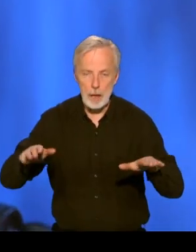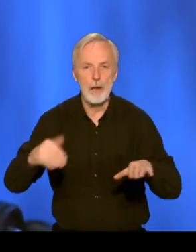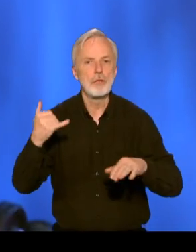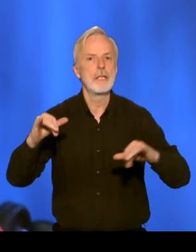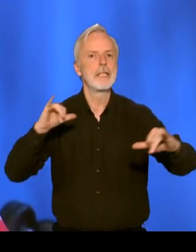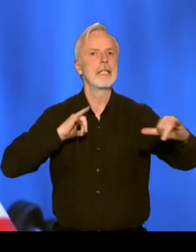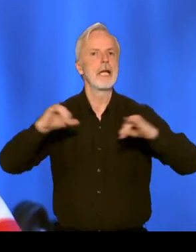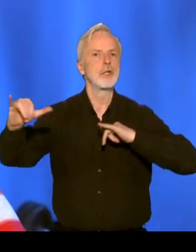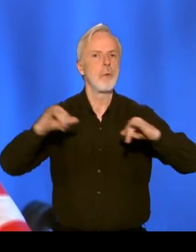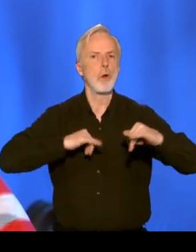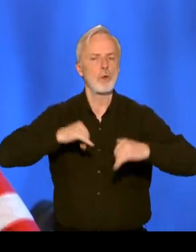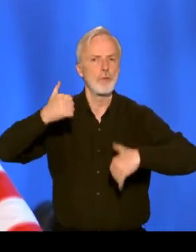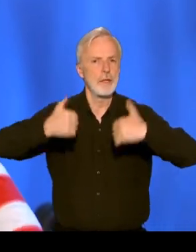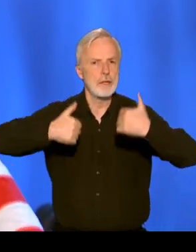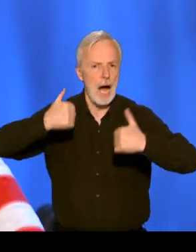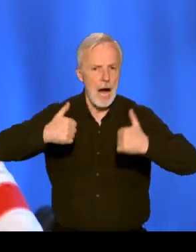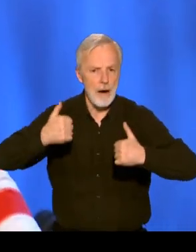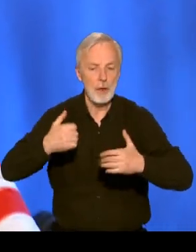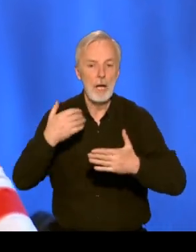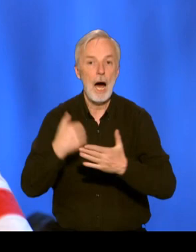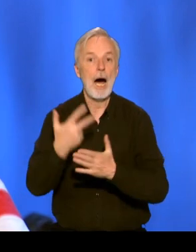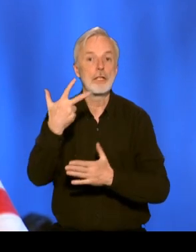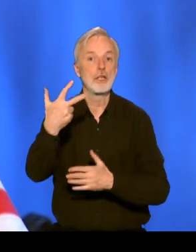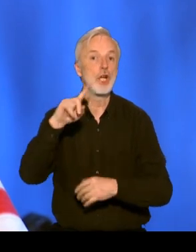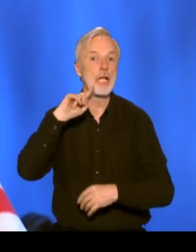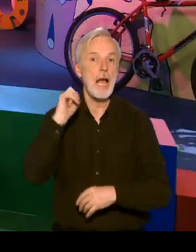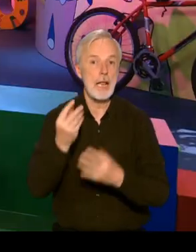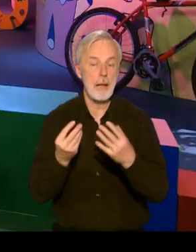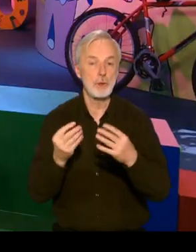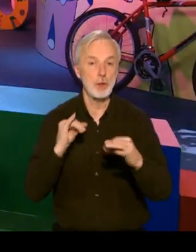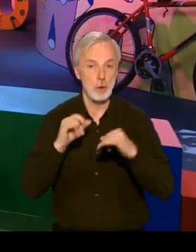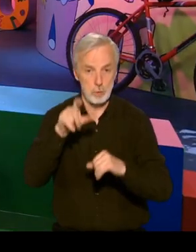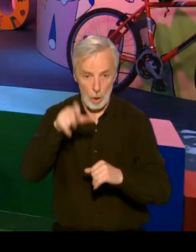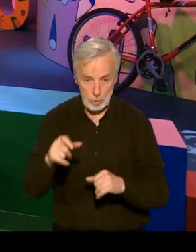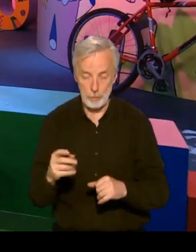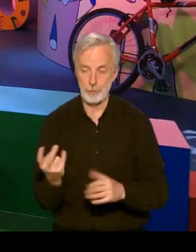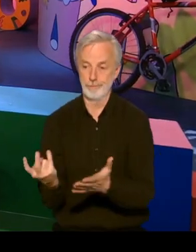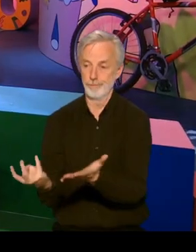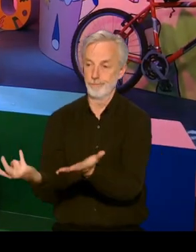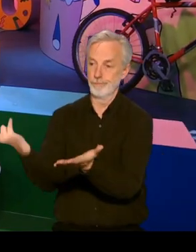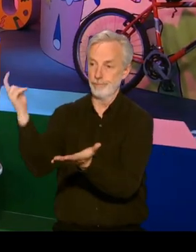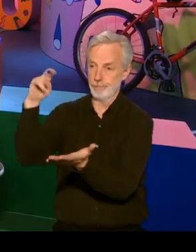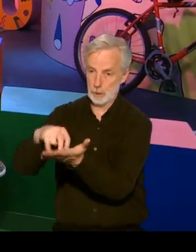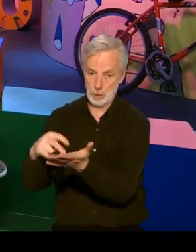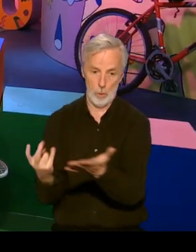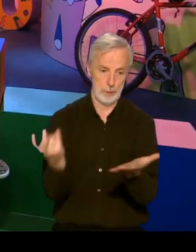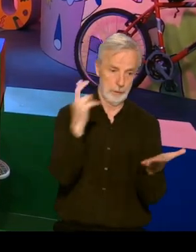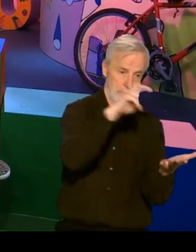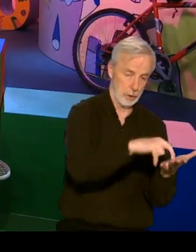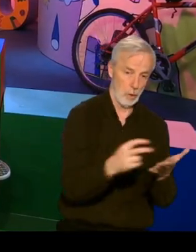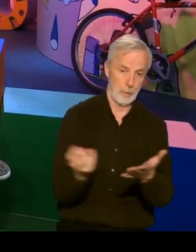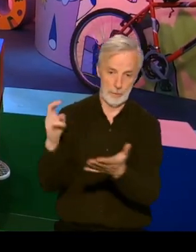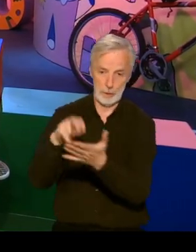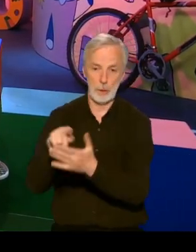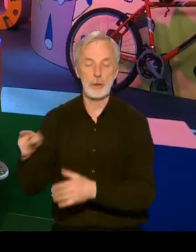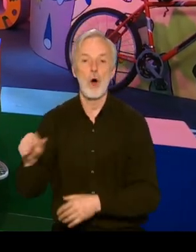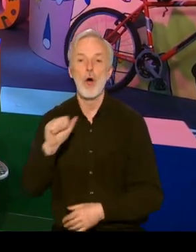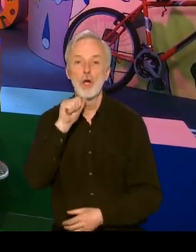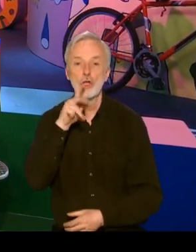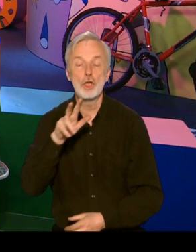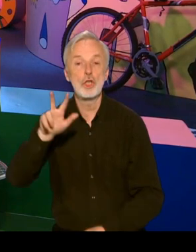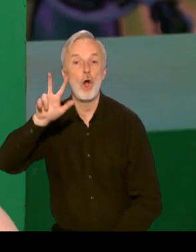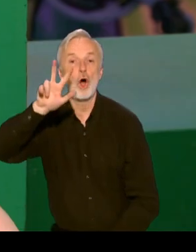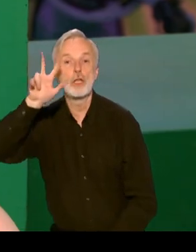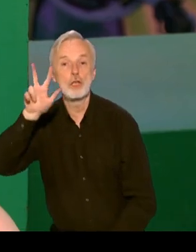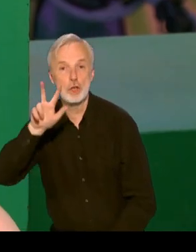na ně vystupují ti tři nejlepší sportovci, kteří zvítězili, abyste věděli. Podívej se, tamhle ten